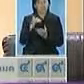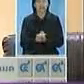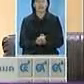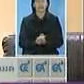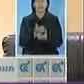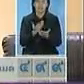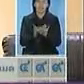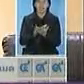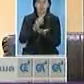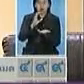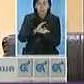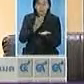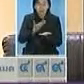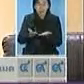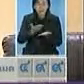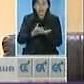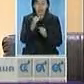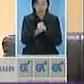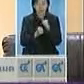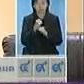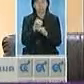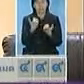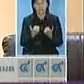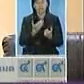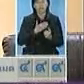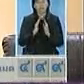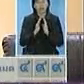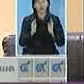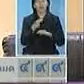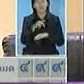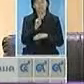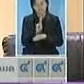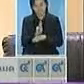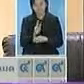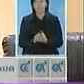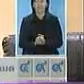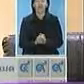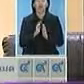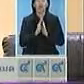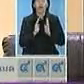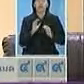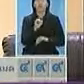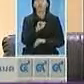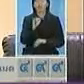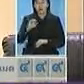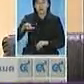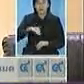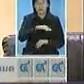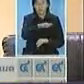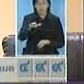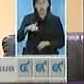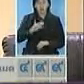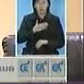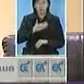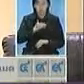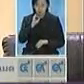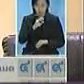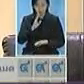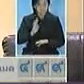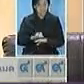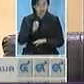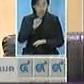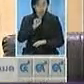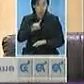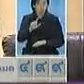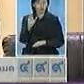งบมารายจ่ายปีนี้ผมกราบขอบคุณท่านประธานนะและขอบพระคุณบรรดาสมาชิกผมไม่ได้มาบอกว่าผมเก่งกว่าท่านแ